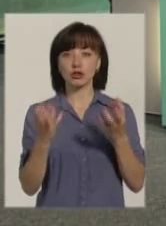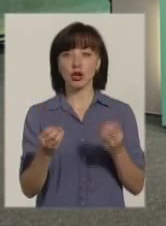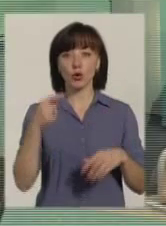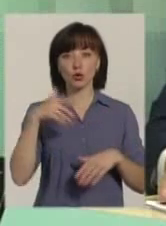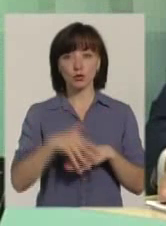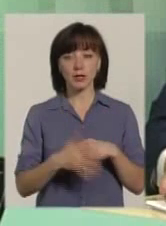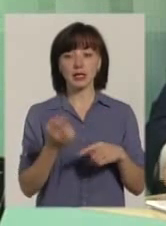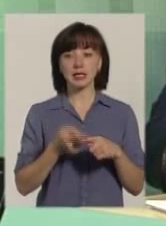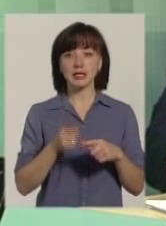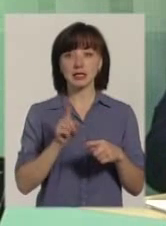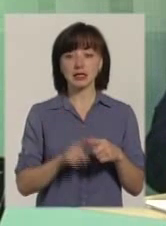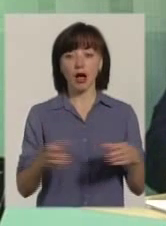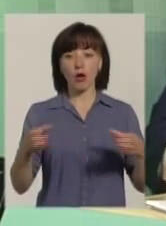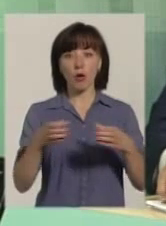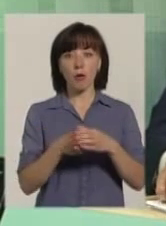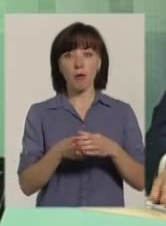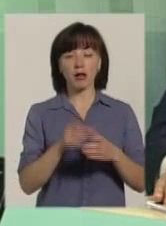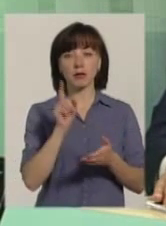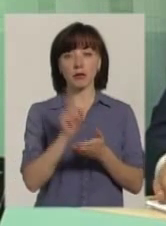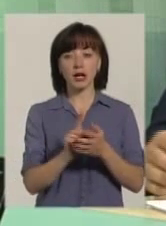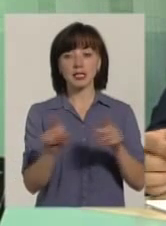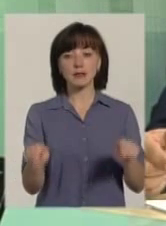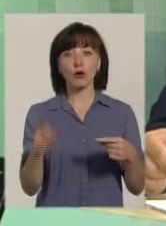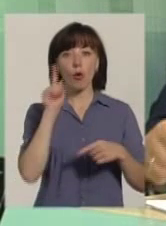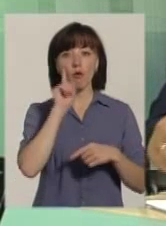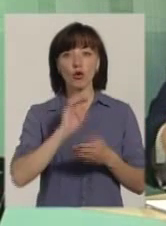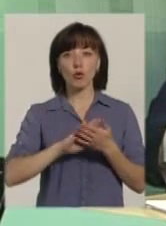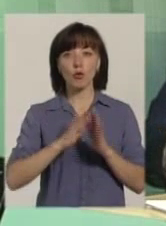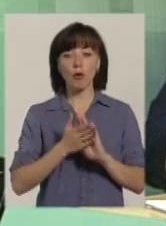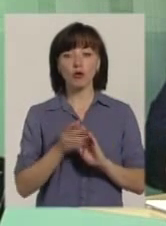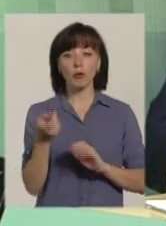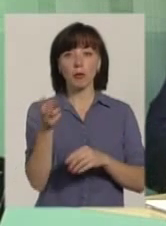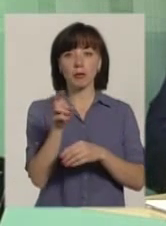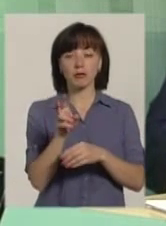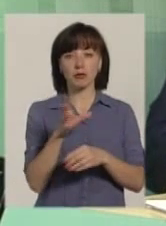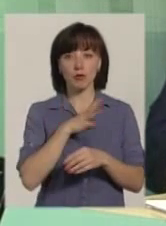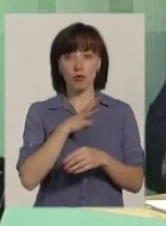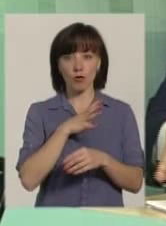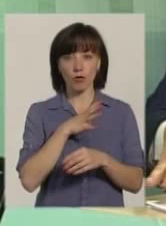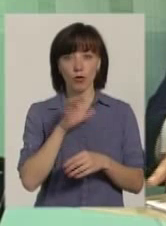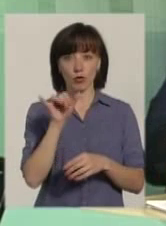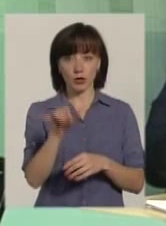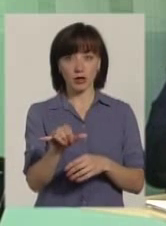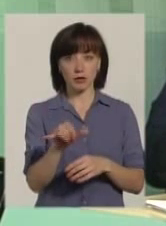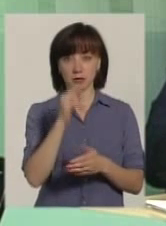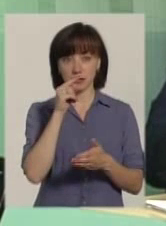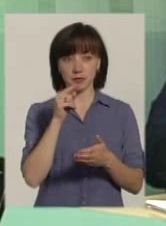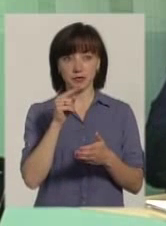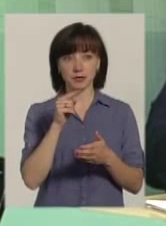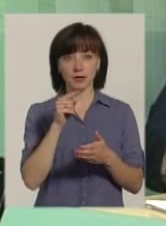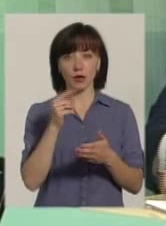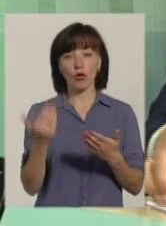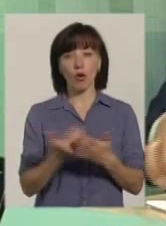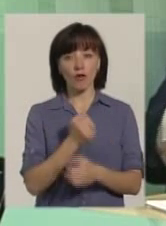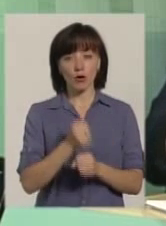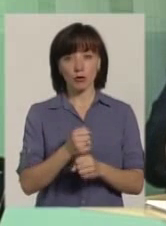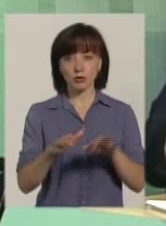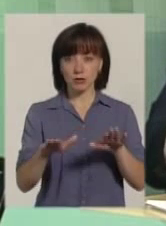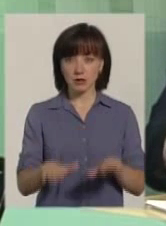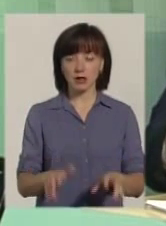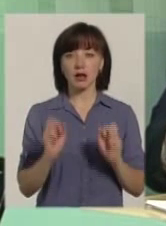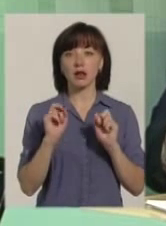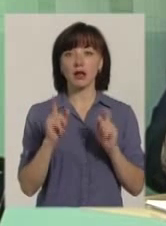ця громада має створювати комфортні умови для того, щоб до них приходив. Як вони мають створити нові робочі місця, як